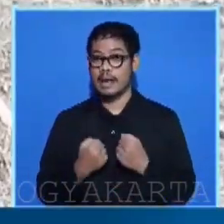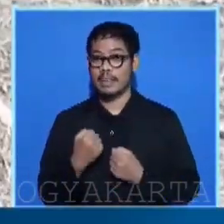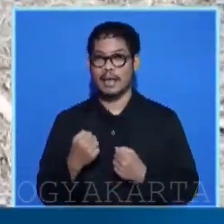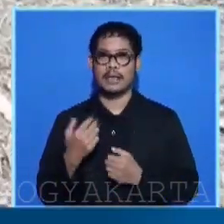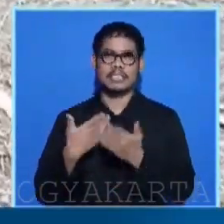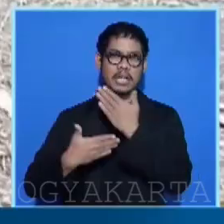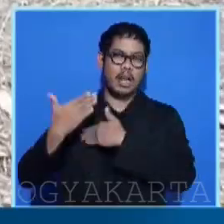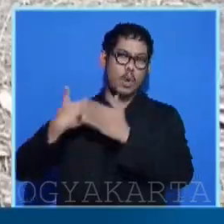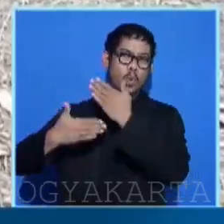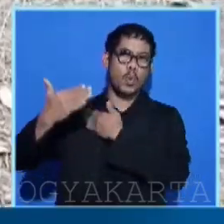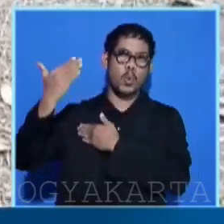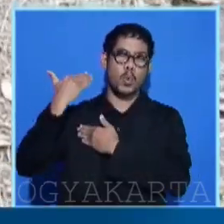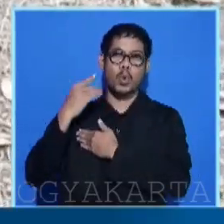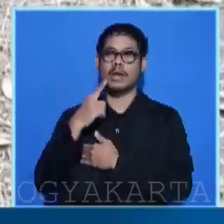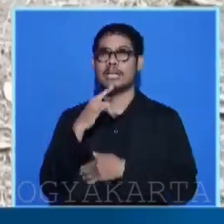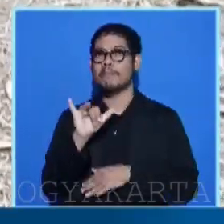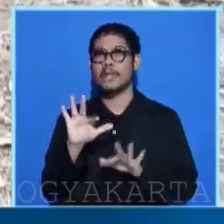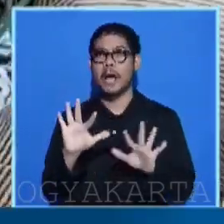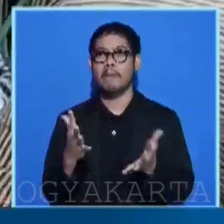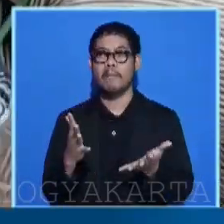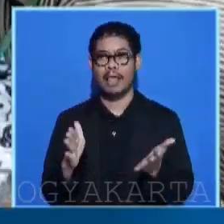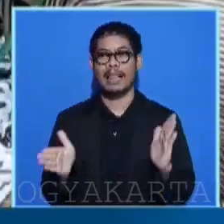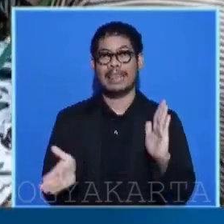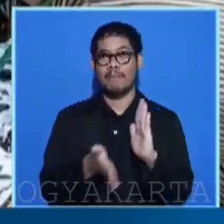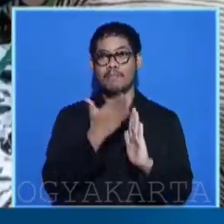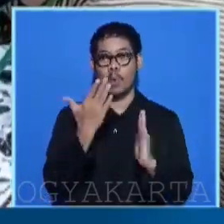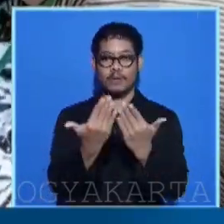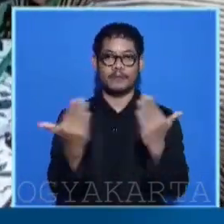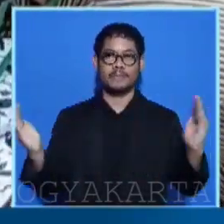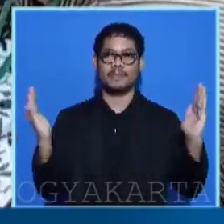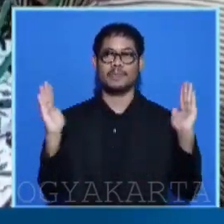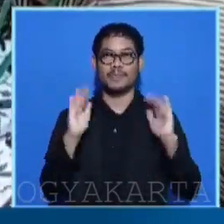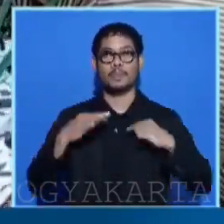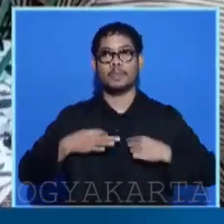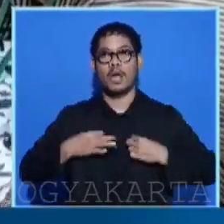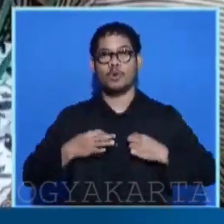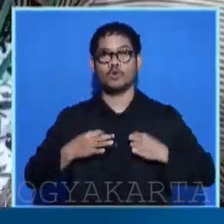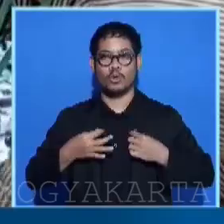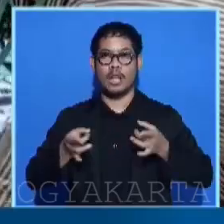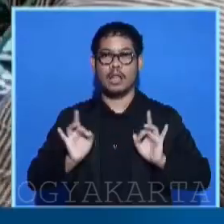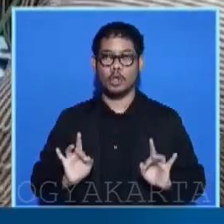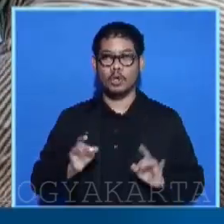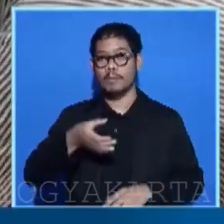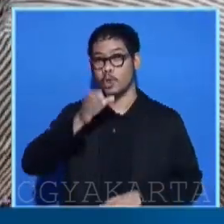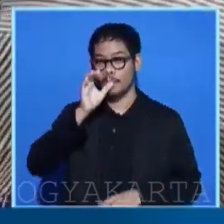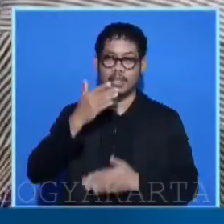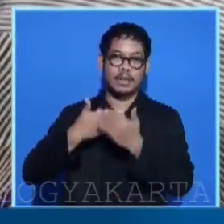tembok Baluwerti, lalu ageman atau baju keraton, dan minuman tradisional seperti jamu.